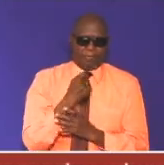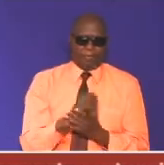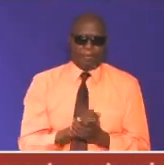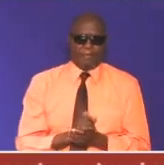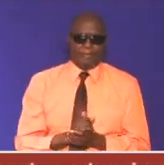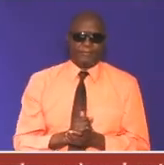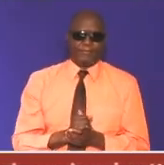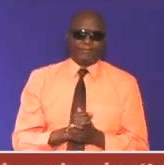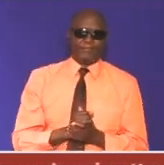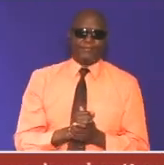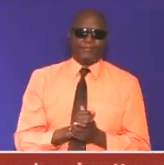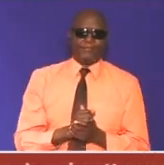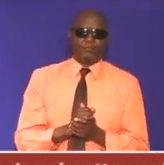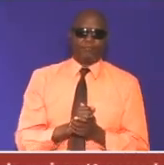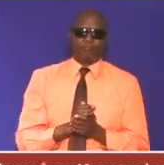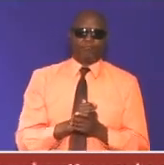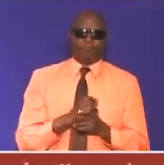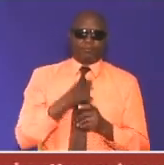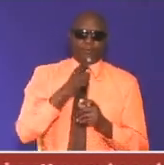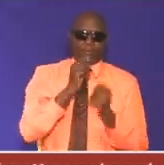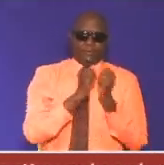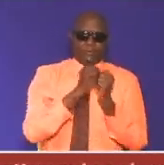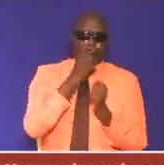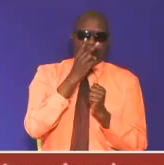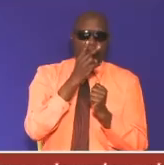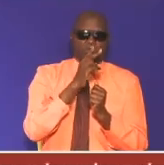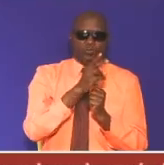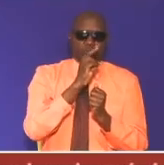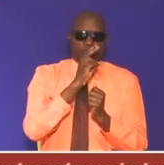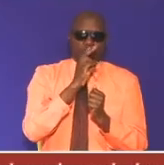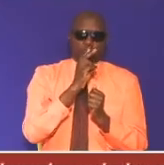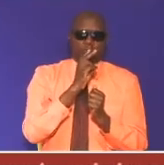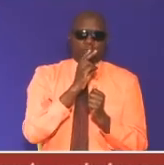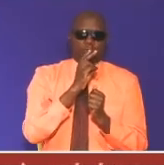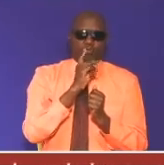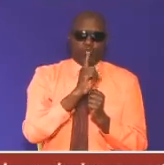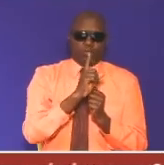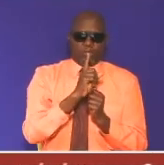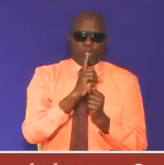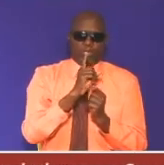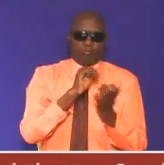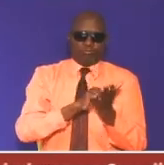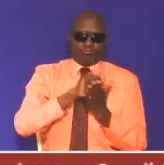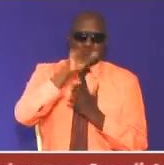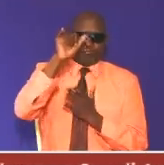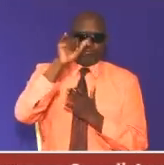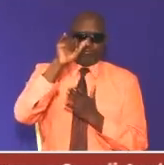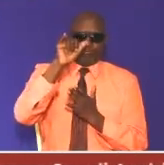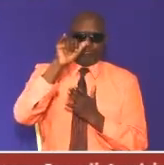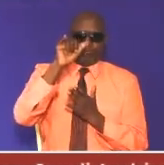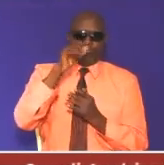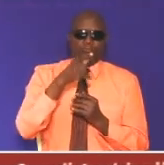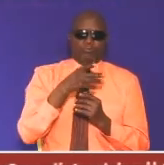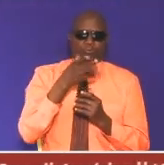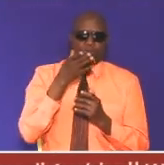Emily Cherop alipoelekea Saudi Arabia mnamo Disemba mwaka 2021, hakuwa na habari kilichomsubiria. Cherop kutoka kijiji